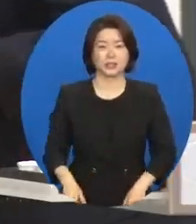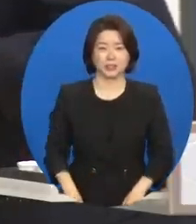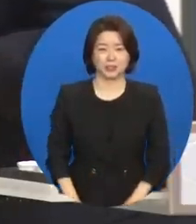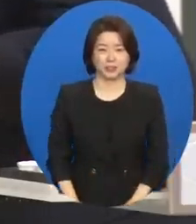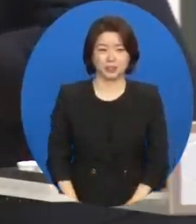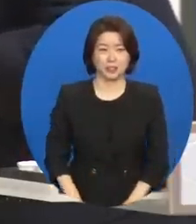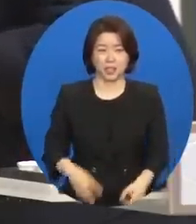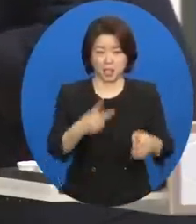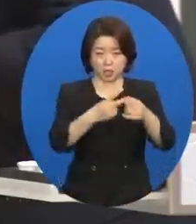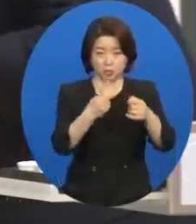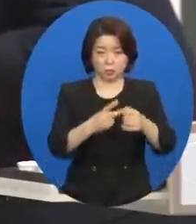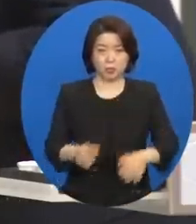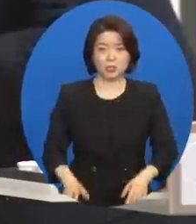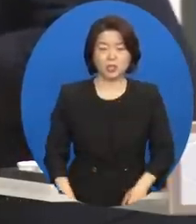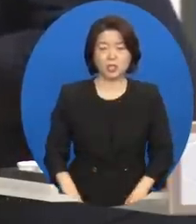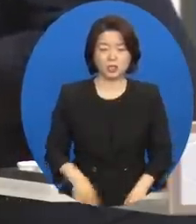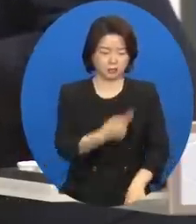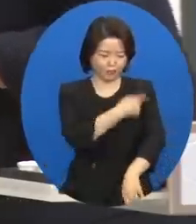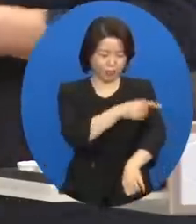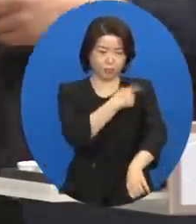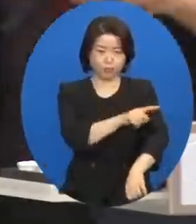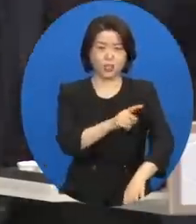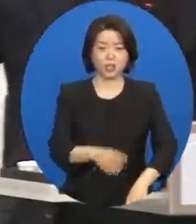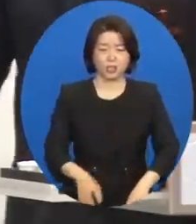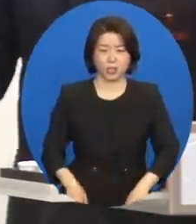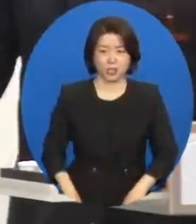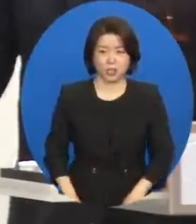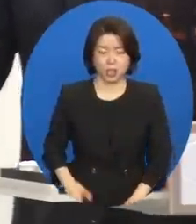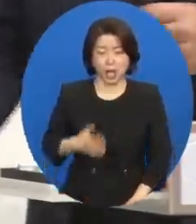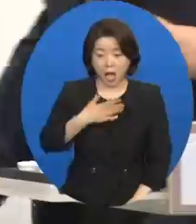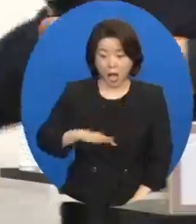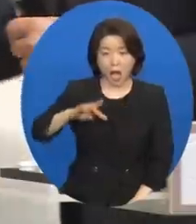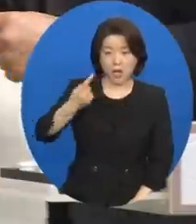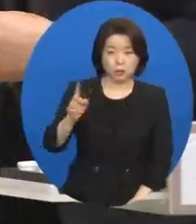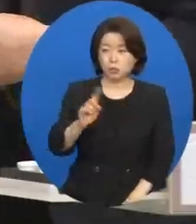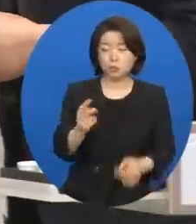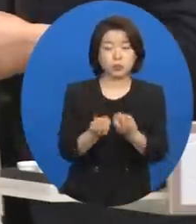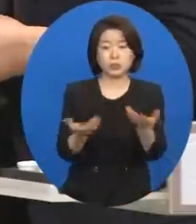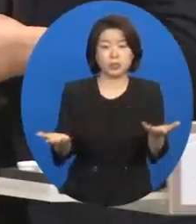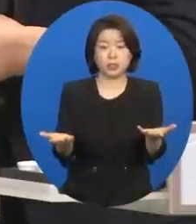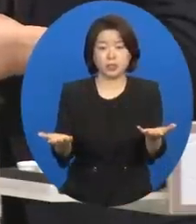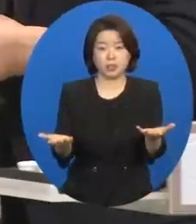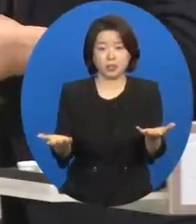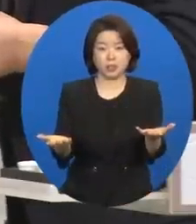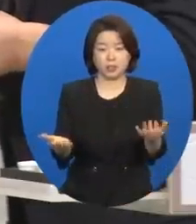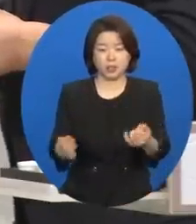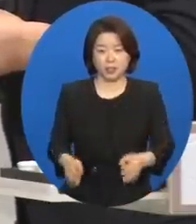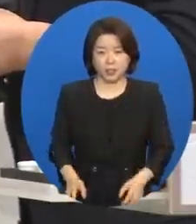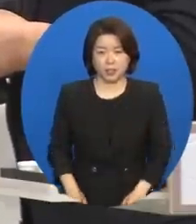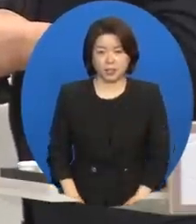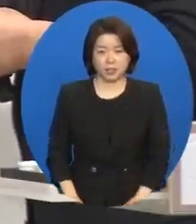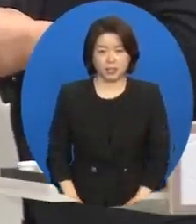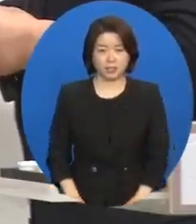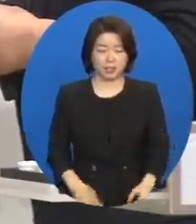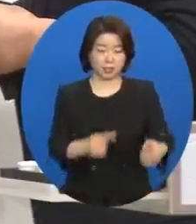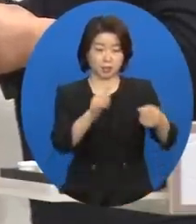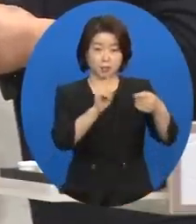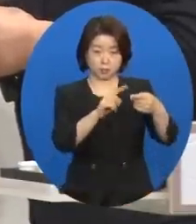두 번째는 무능해요. 알아도 그걸 어떻게 할 수가 없어요. 이걸 성경이 예레미야 17장